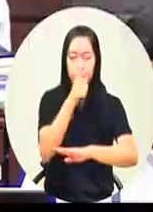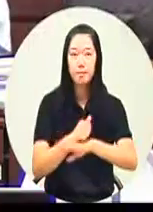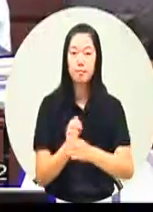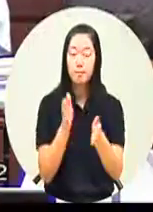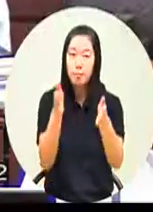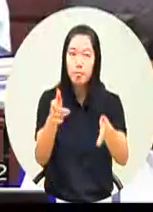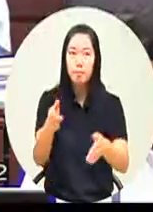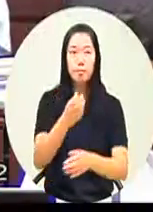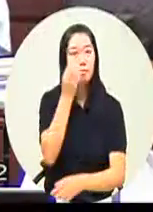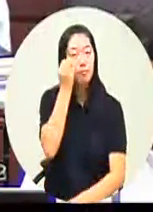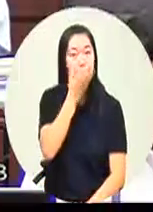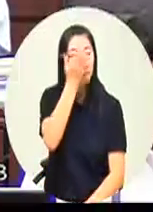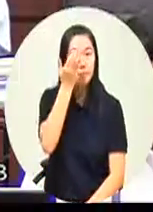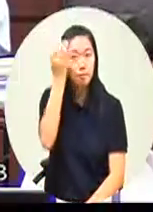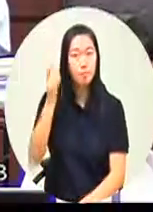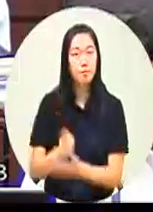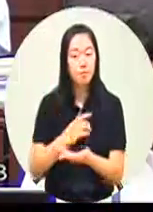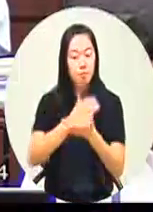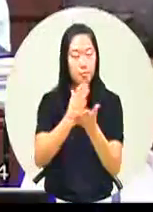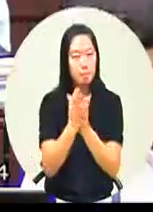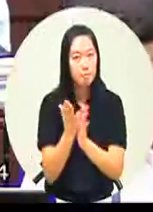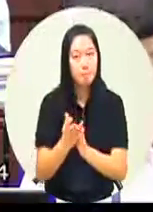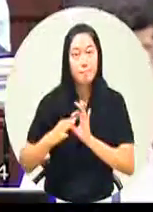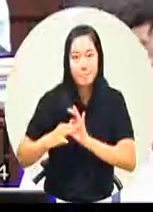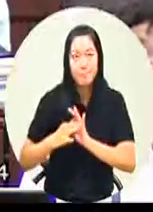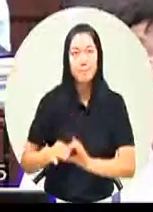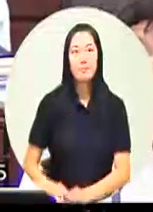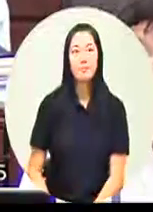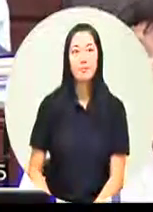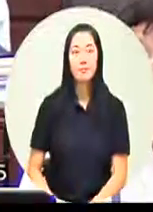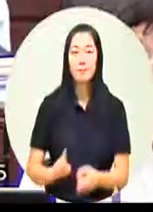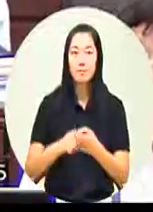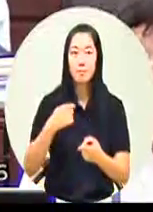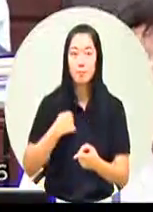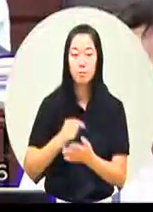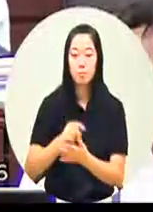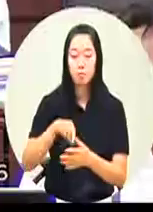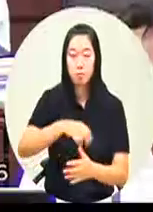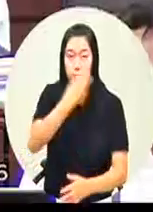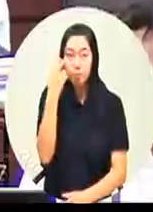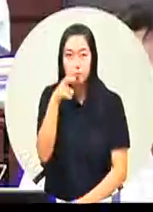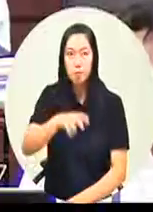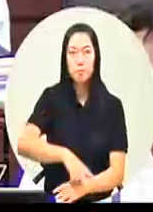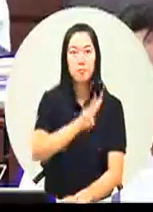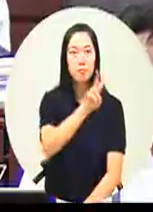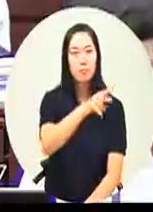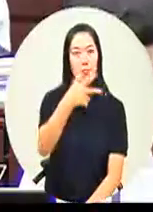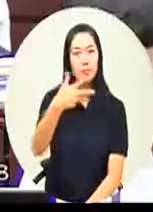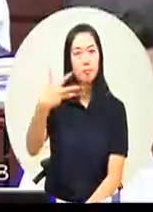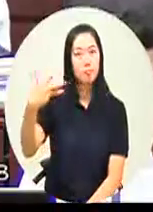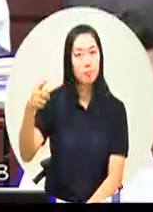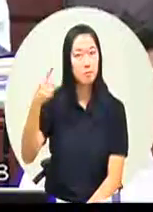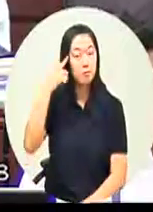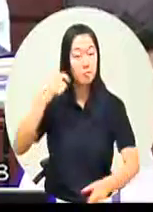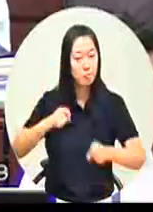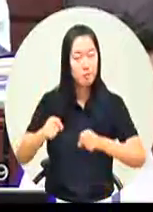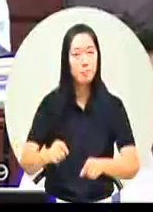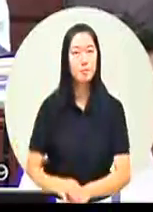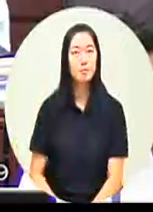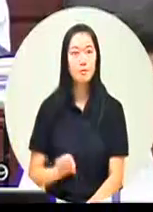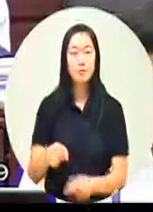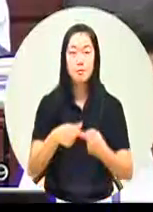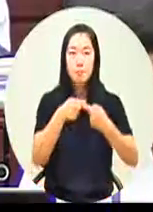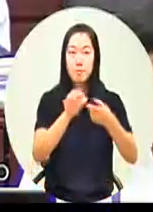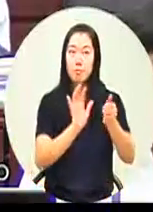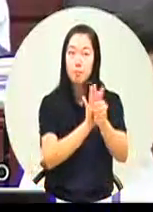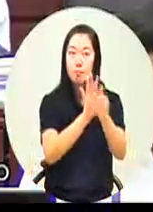光局的业务的关心哈，也马上看到我们这个2788的专案。那我在这里跟李议员做一个报告。第一个，这个推出的时